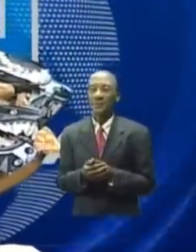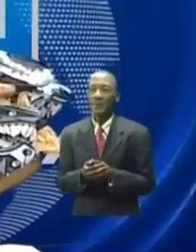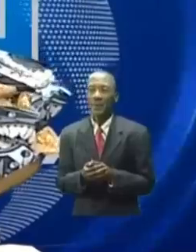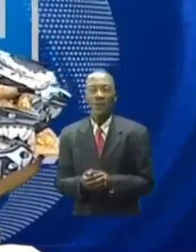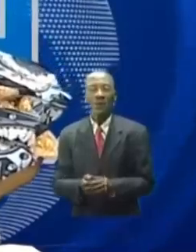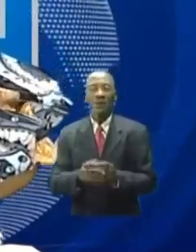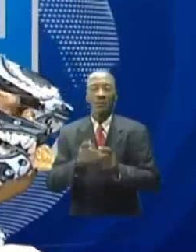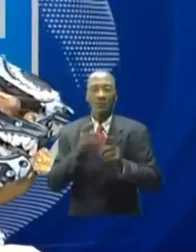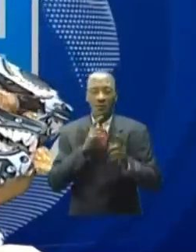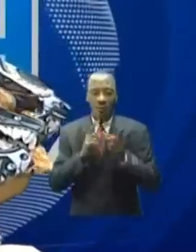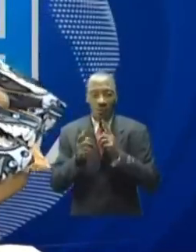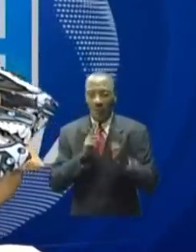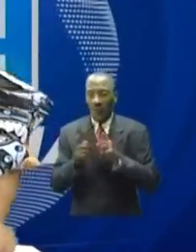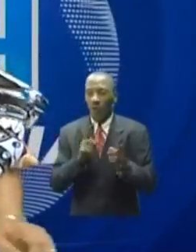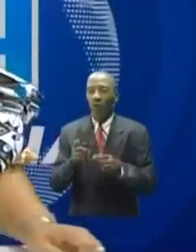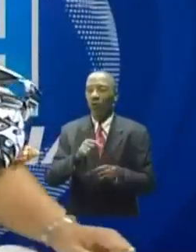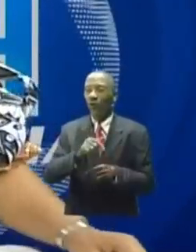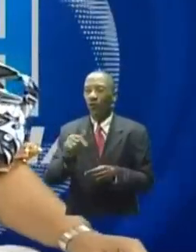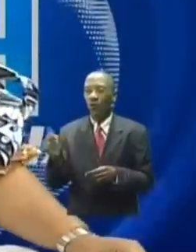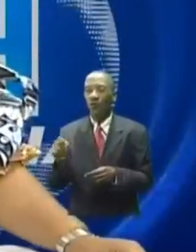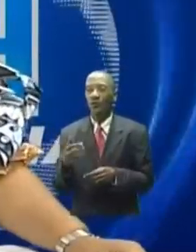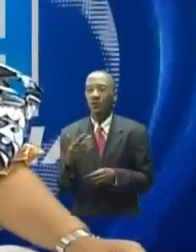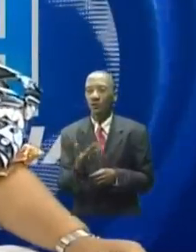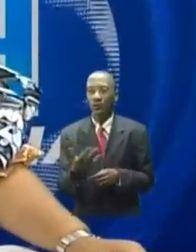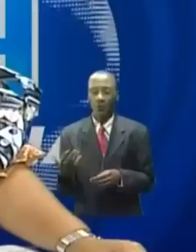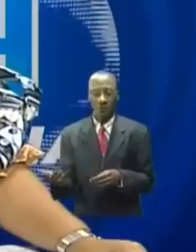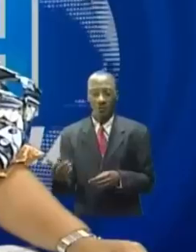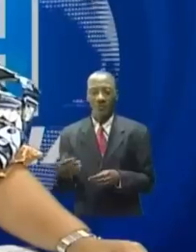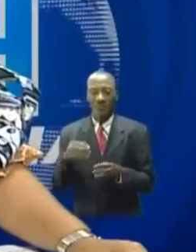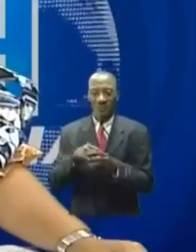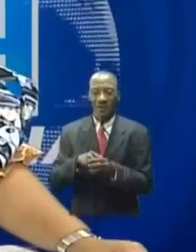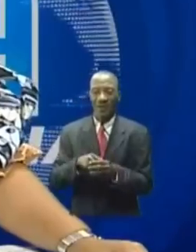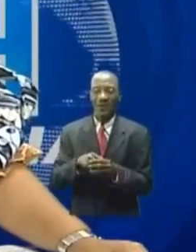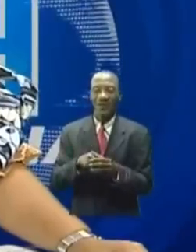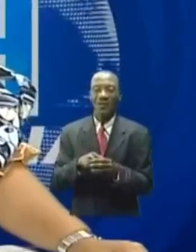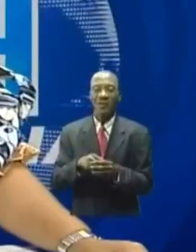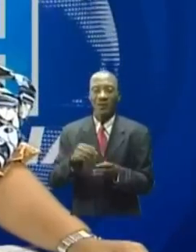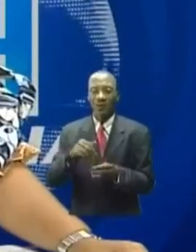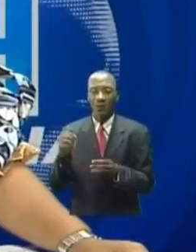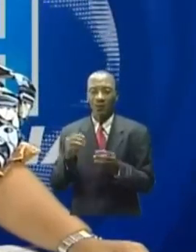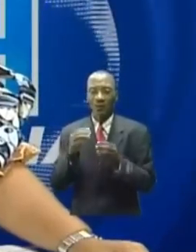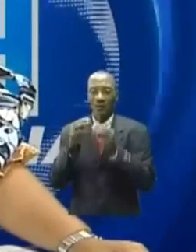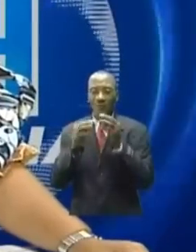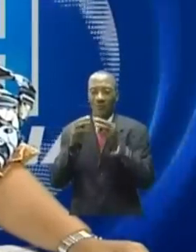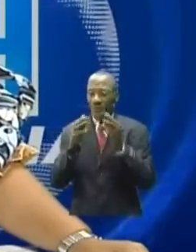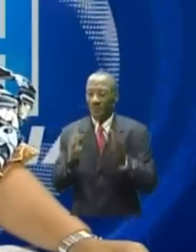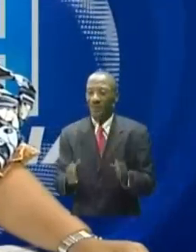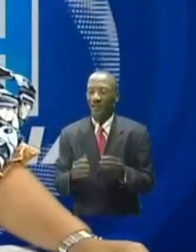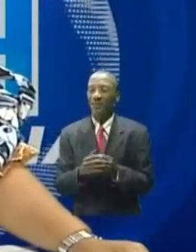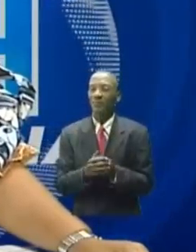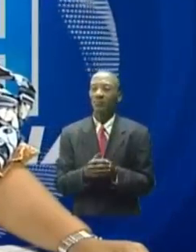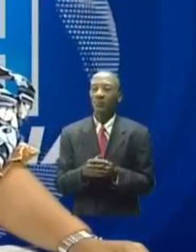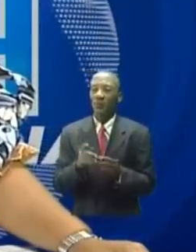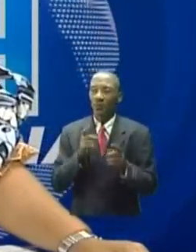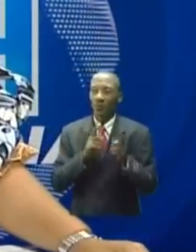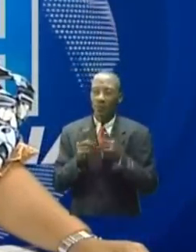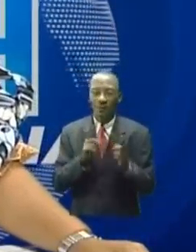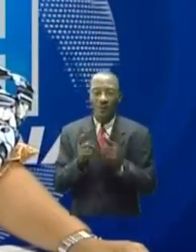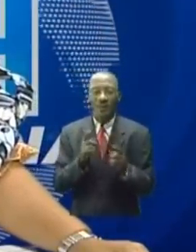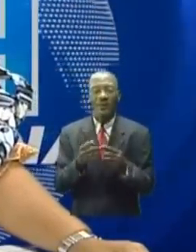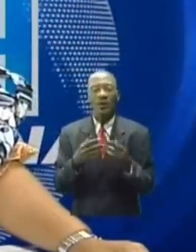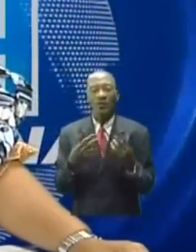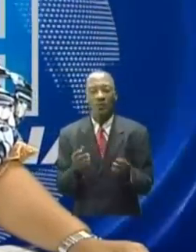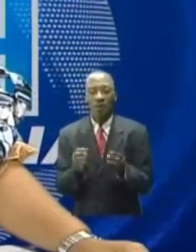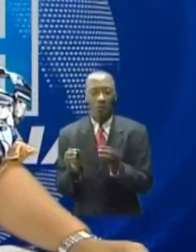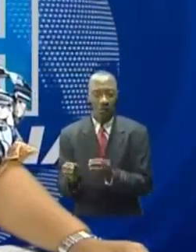entrepreneurs congolais. Ce dernier sont en atelier de plusieurs jours pour renforcer leur capacité en vue de capitaliser ce